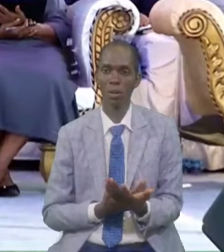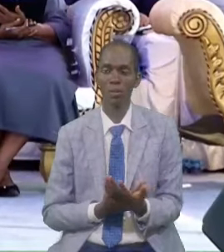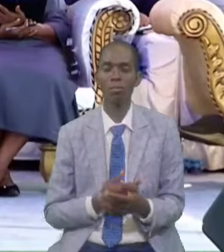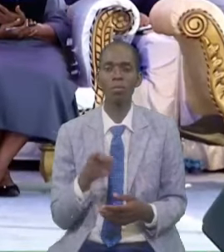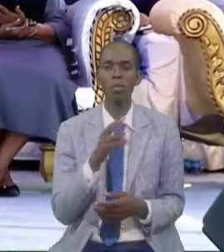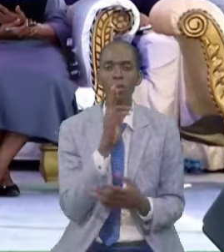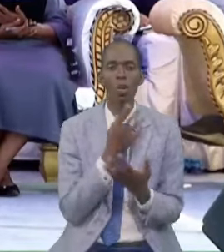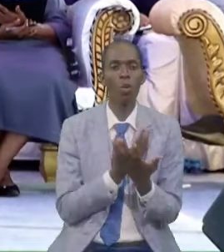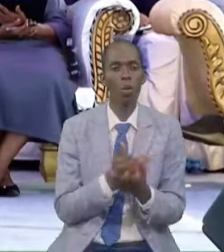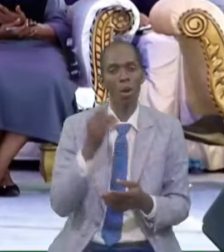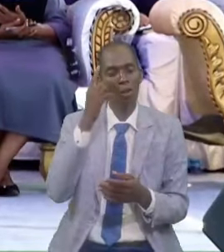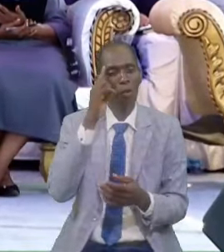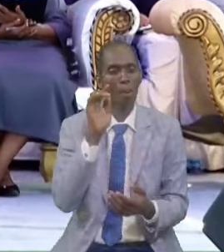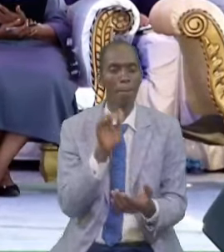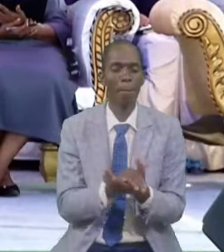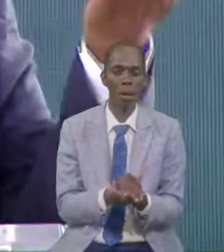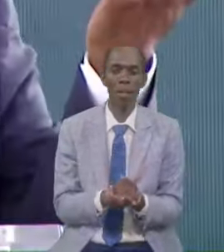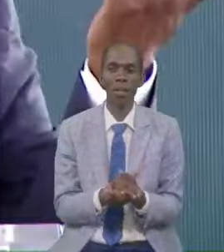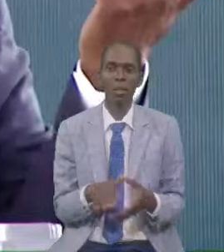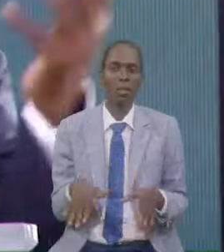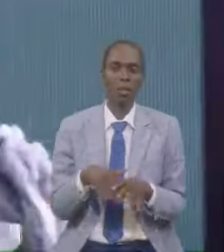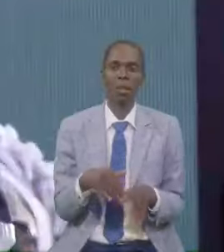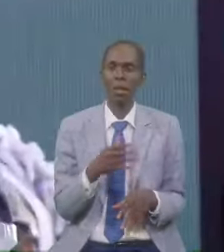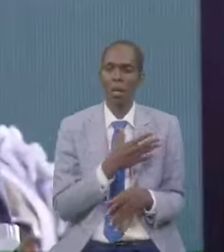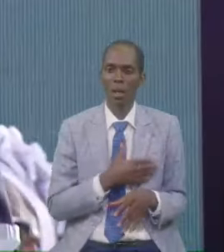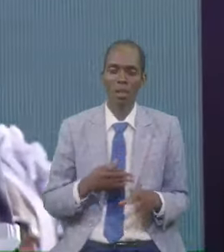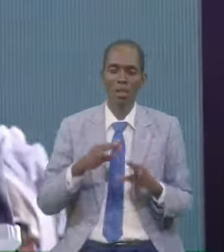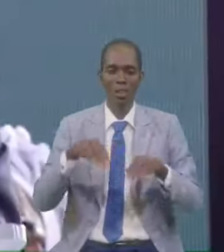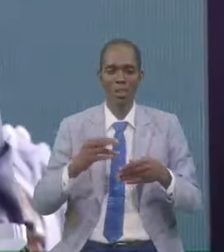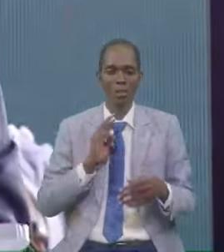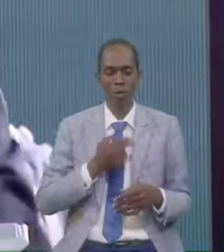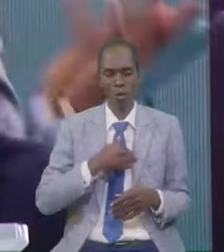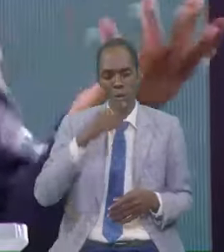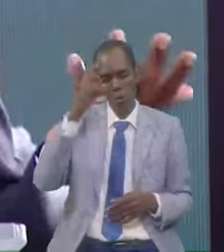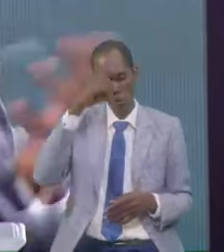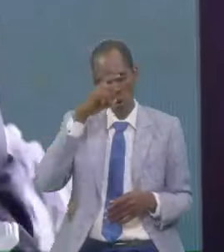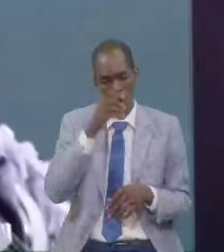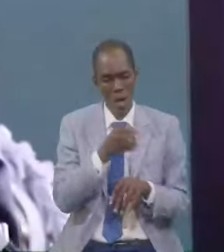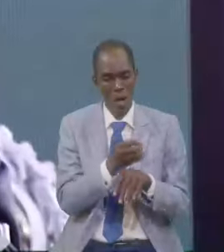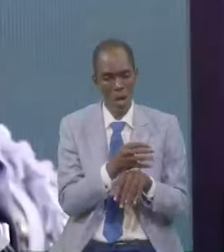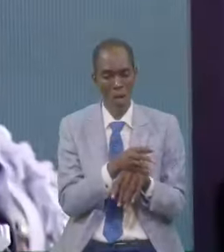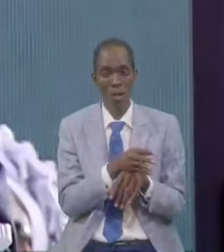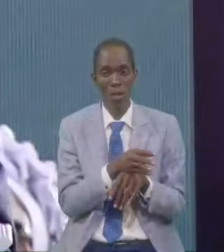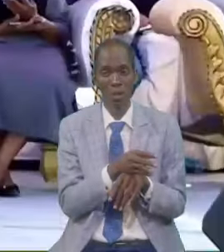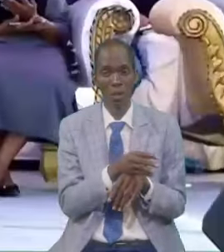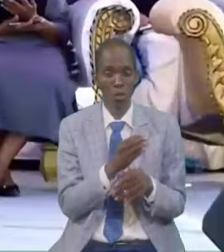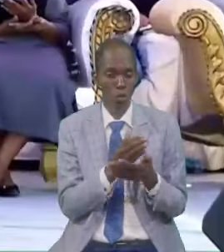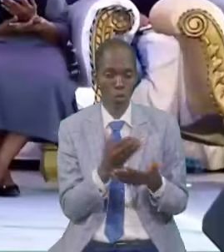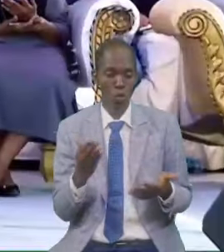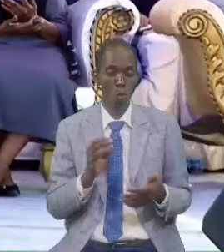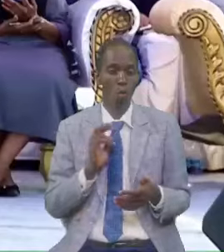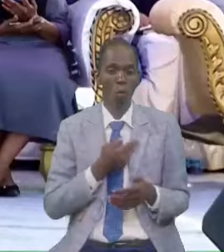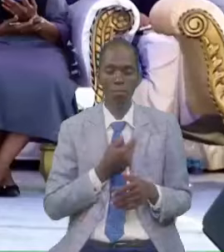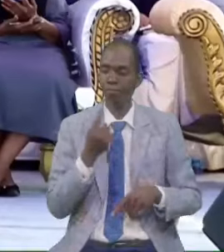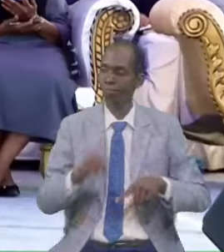వివాహం కోసం వేచి ఉన్నారు. And give us wise counsel. వారు తెలివైన ఆలోచన ఇస్తారు. Some of us cannot wait. కొంతమంది వేచి